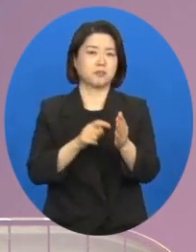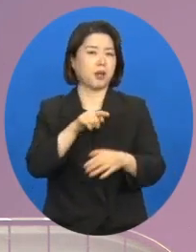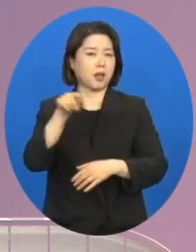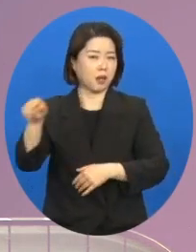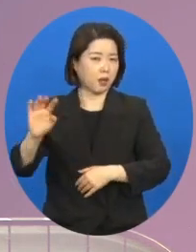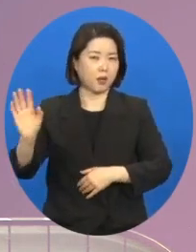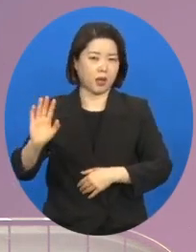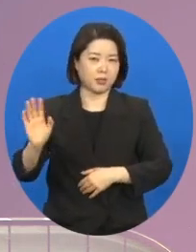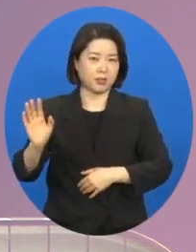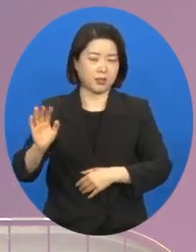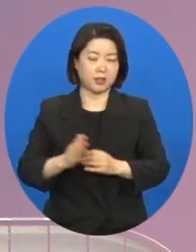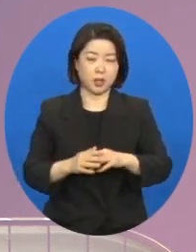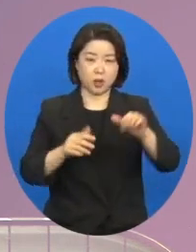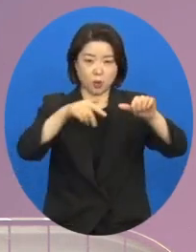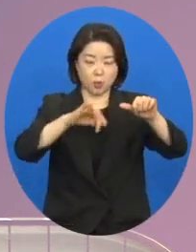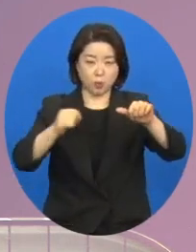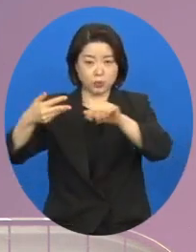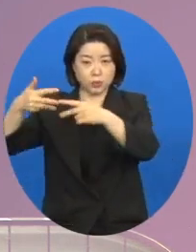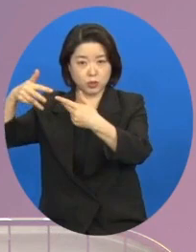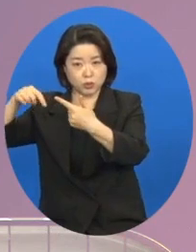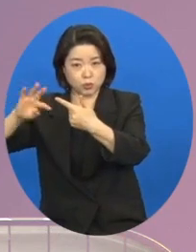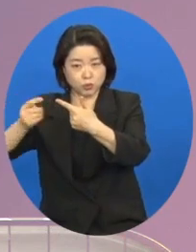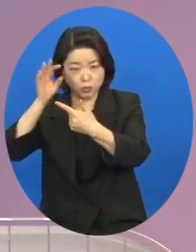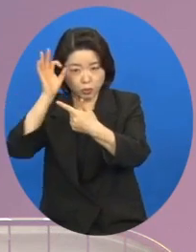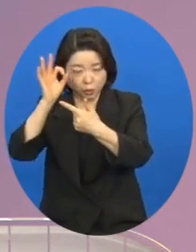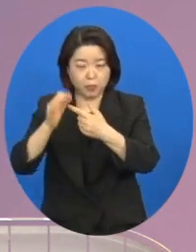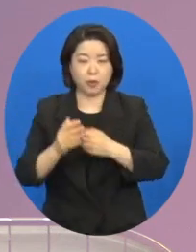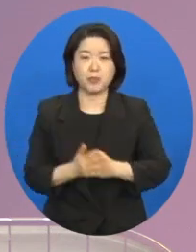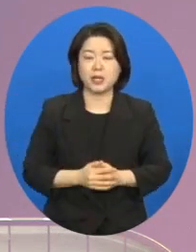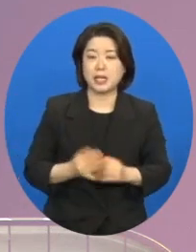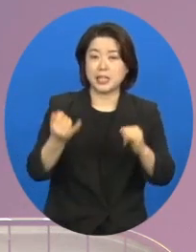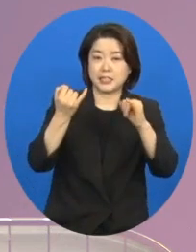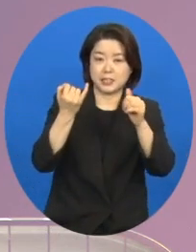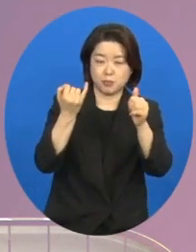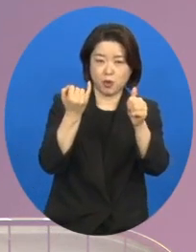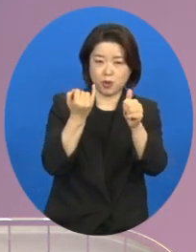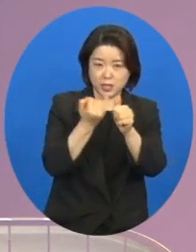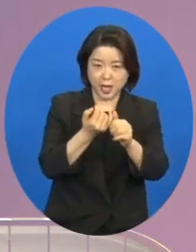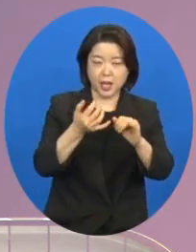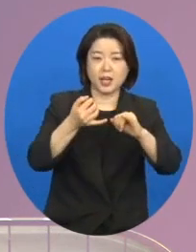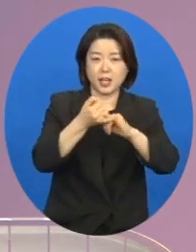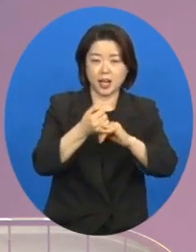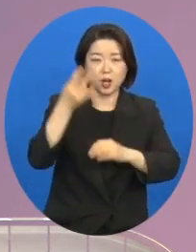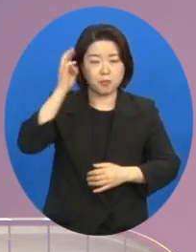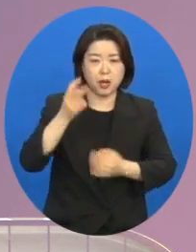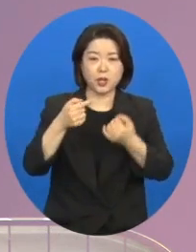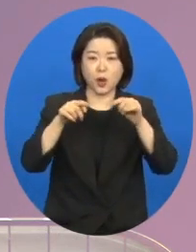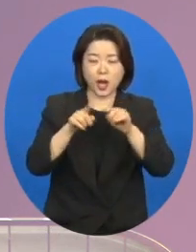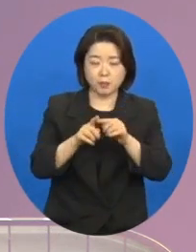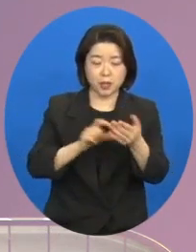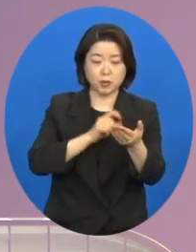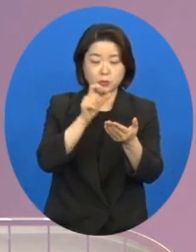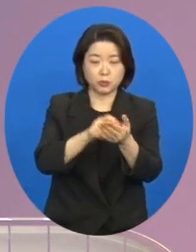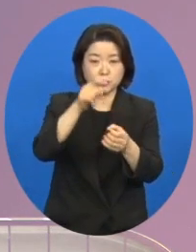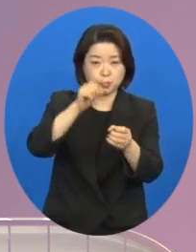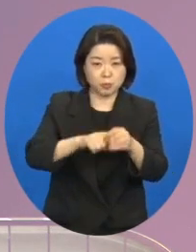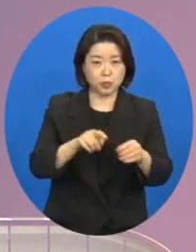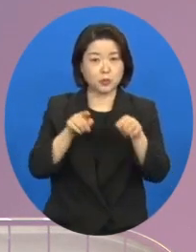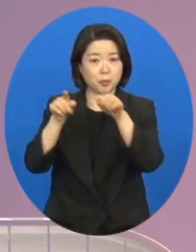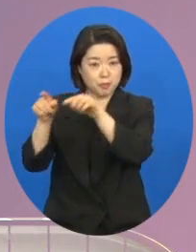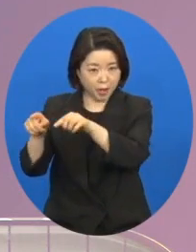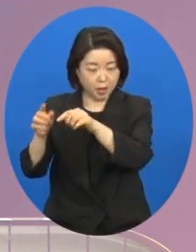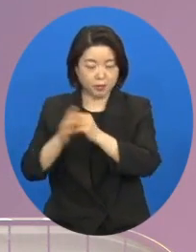아닙니다. 5절 6절에 보세요. 자기의 약혼자인 마리아와 함께 등록하러 올라갔다. 그때 마리아는 임신 중이었는데 그들이